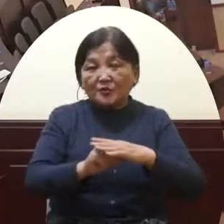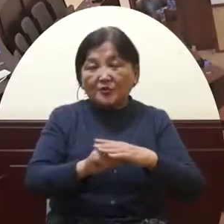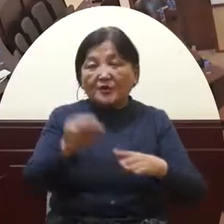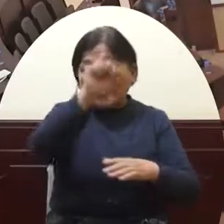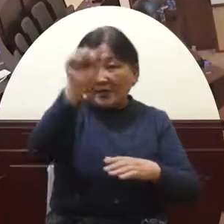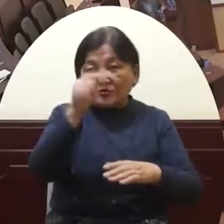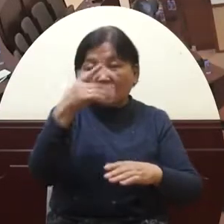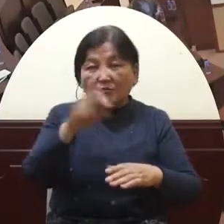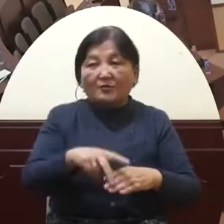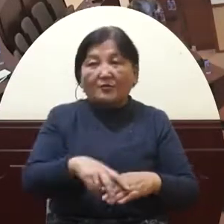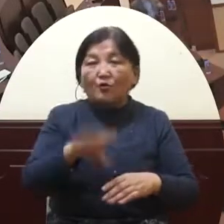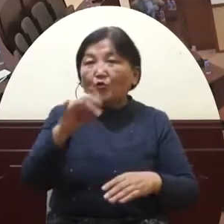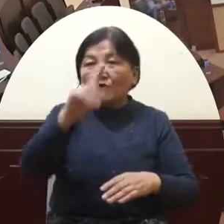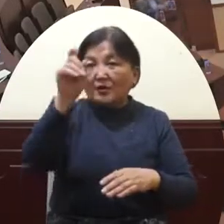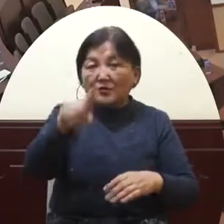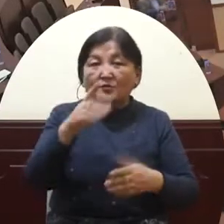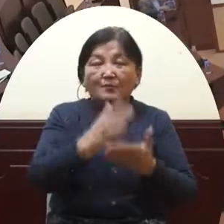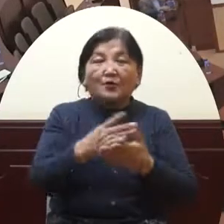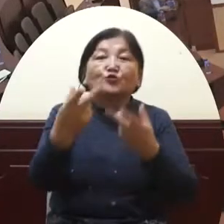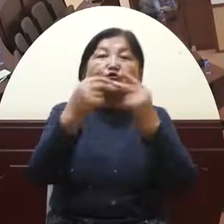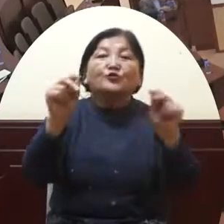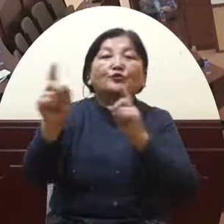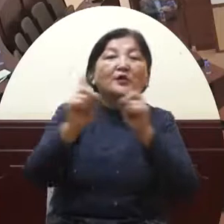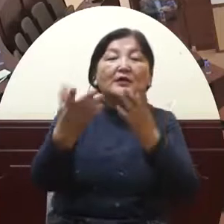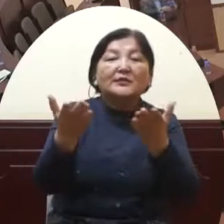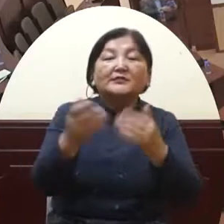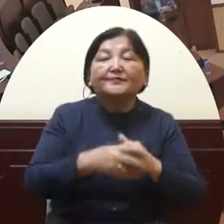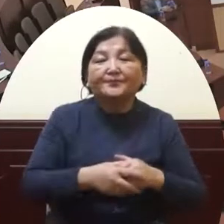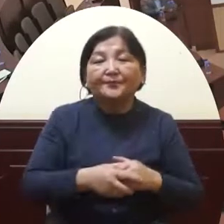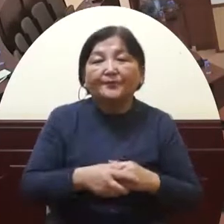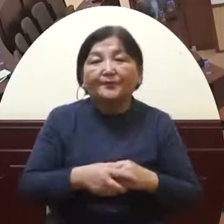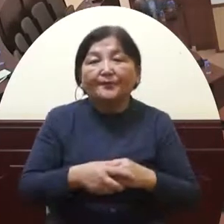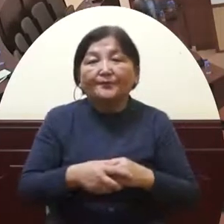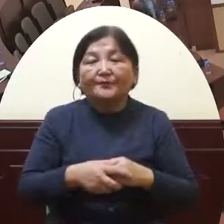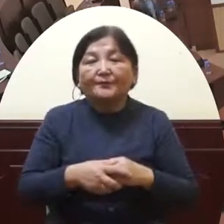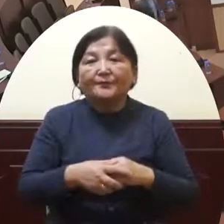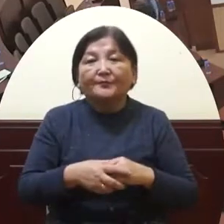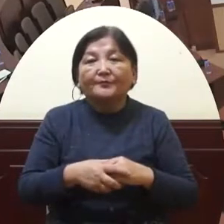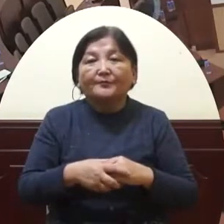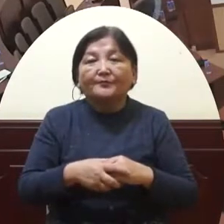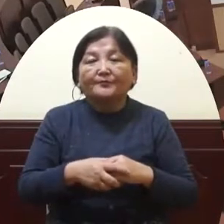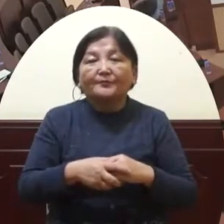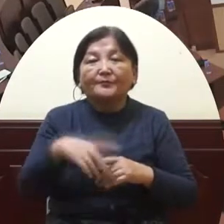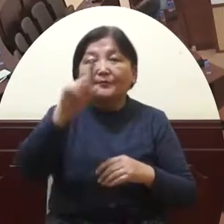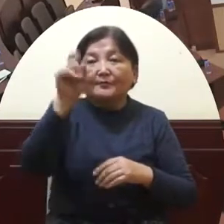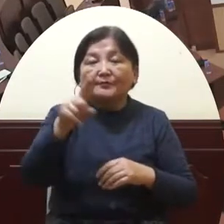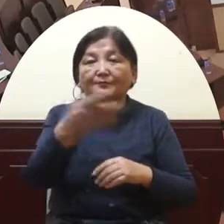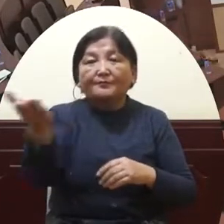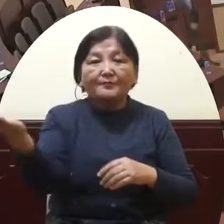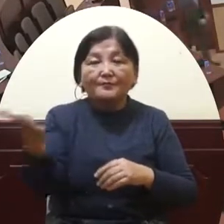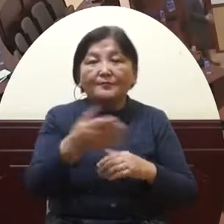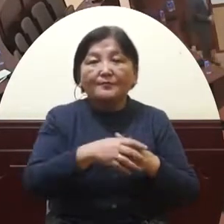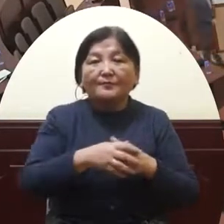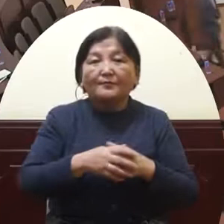За өөр нэмэлт асуулт байна уу? Чөлөөтэй ярилцъя. За одоо бид цаг бол бага болж байгаа тул яг асуулт асуулт санаалаа хийж байна.